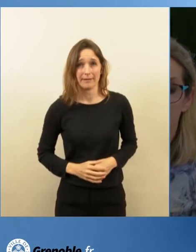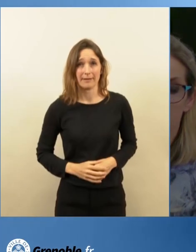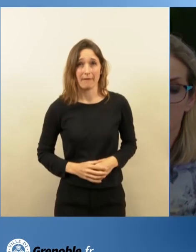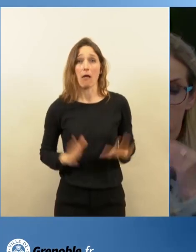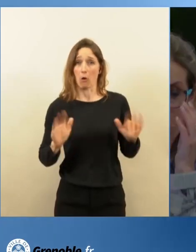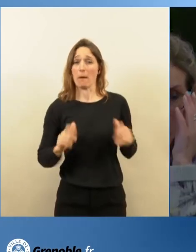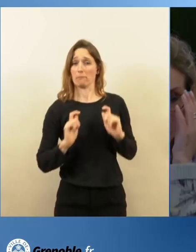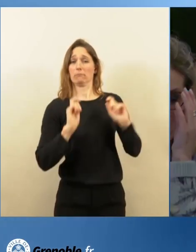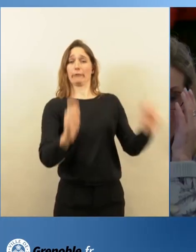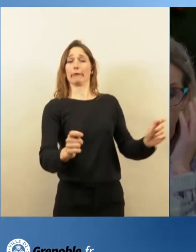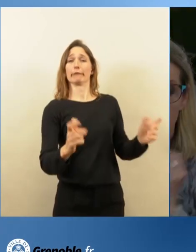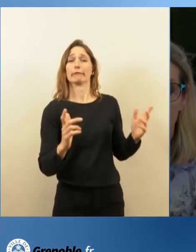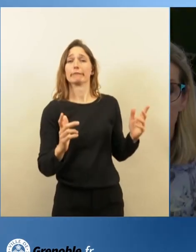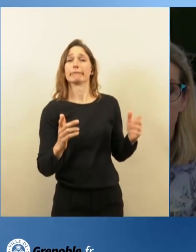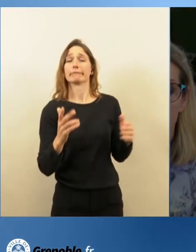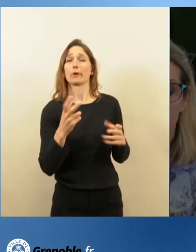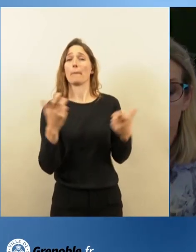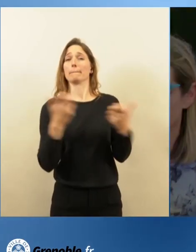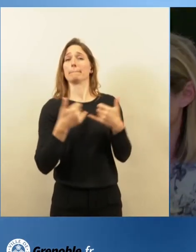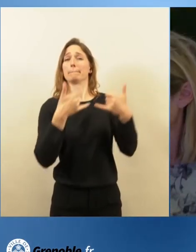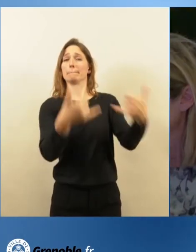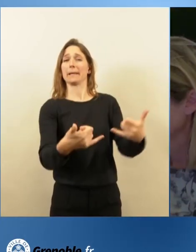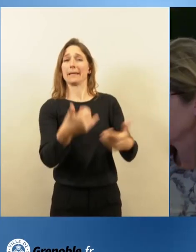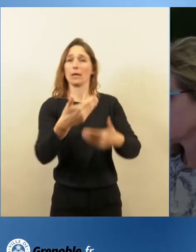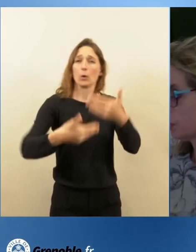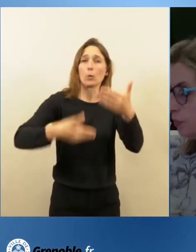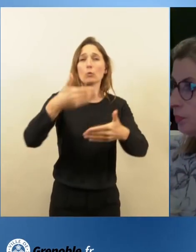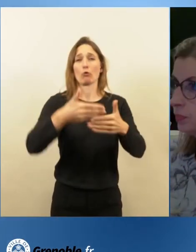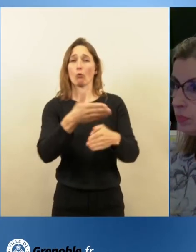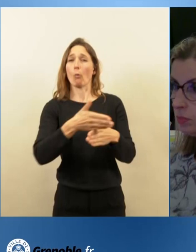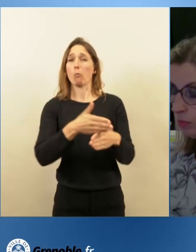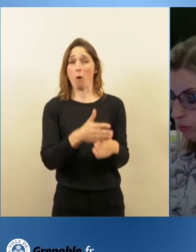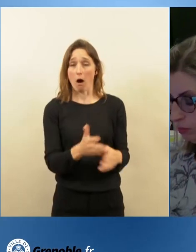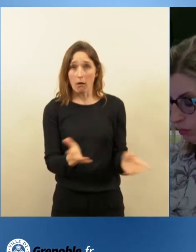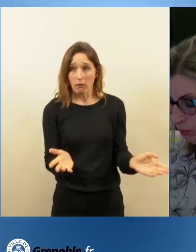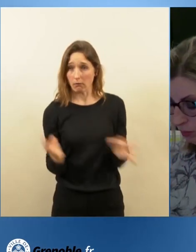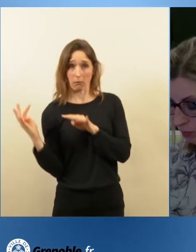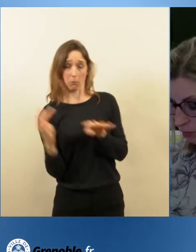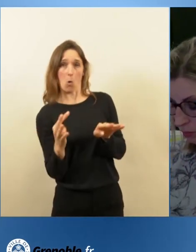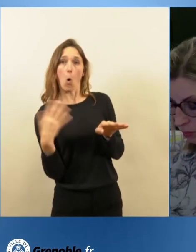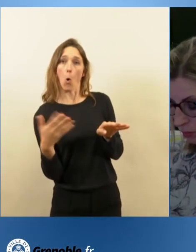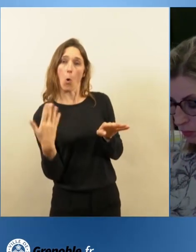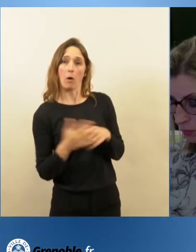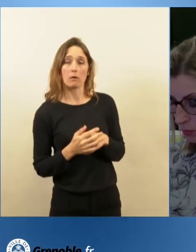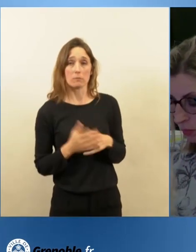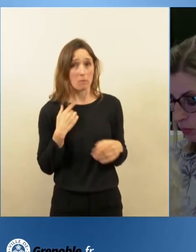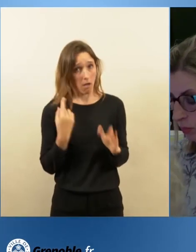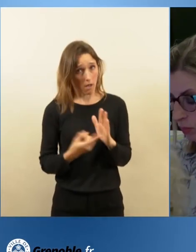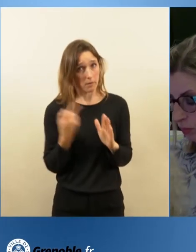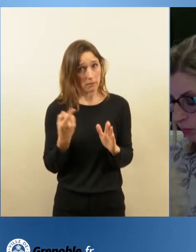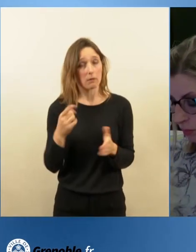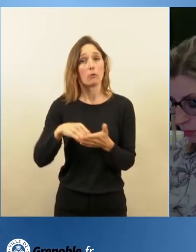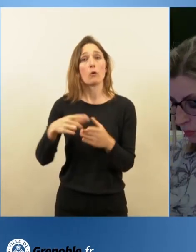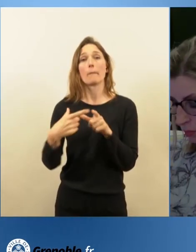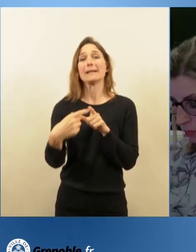de la construction en bois dont on parle beaucoup actuellement mais moi je vous rappelle que l'immeuble solarise sur la presqu'île